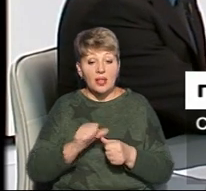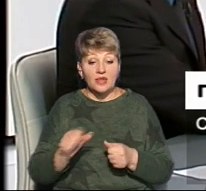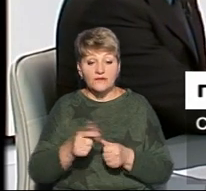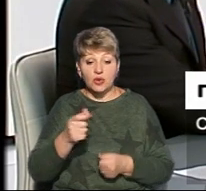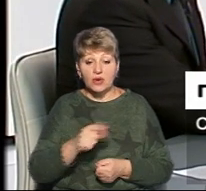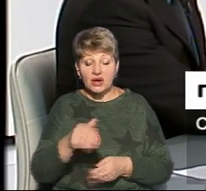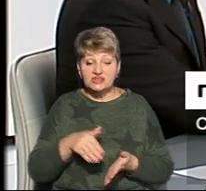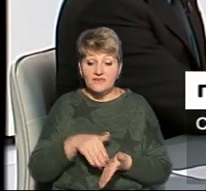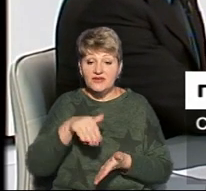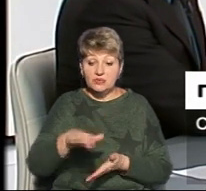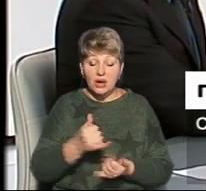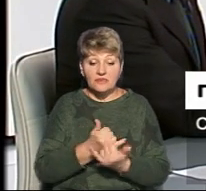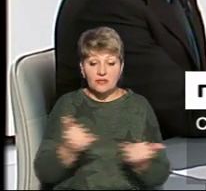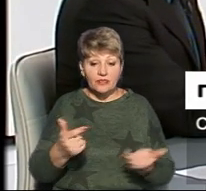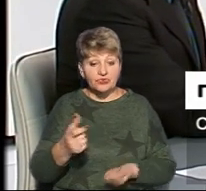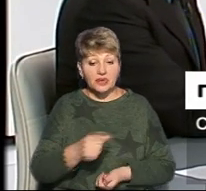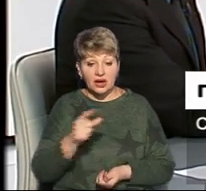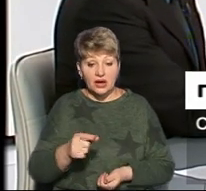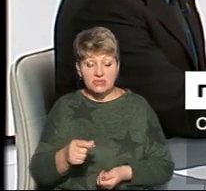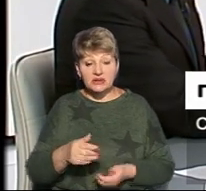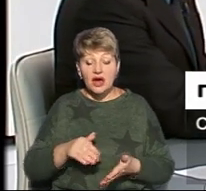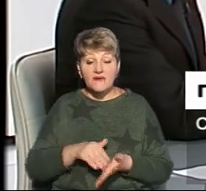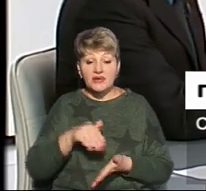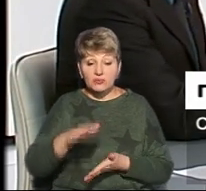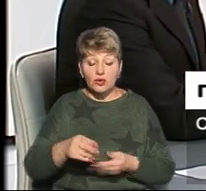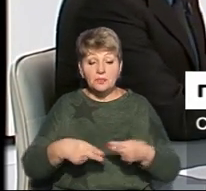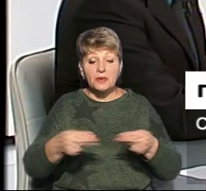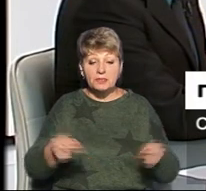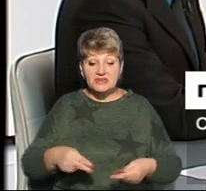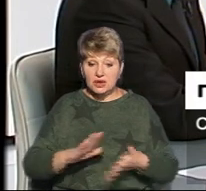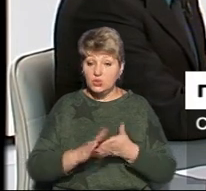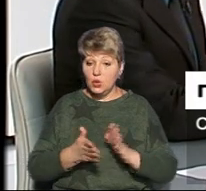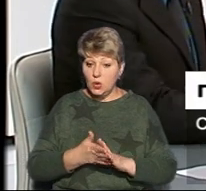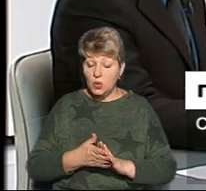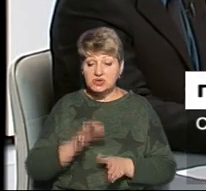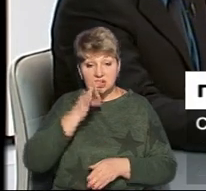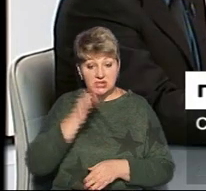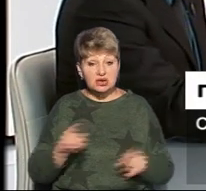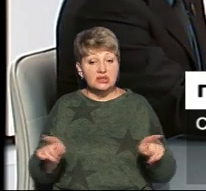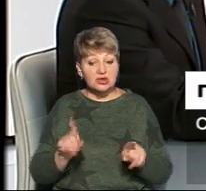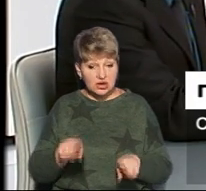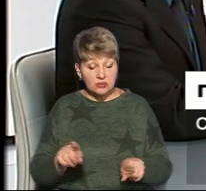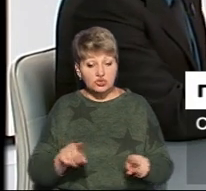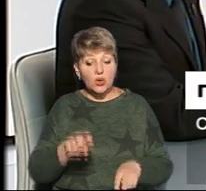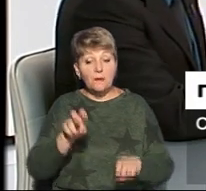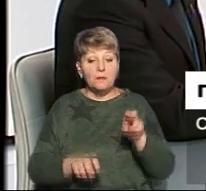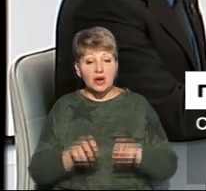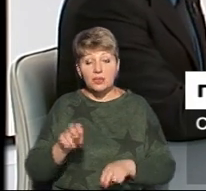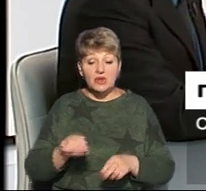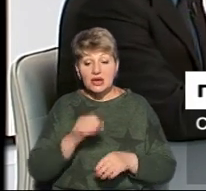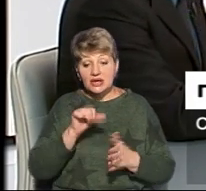відмовив в постачанні газу, відмовив в підписанні договорів, мотивуючи тим, що підприємство